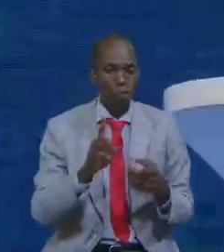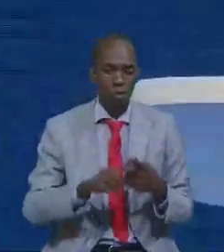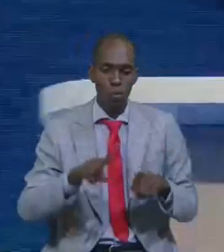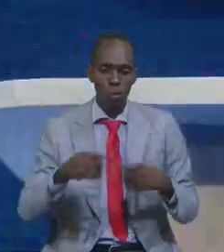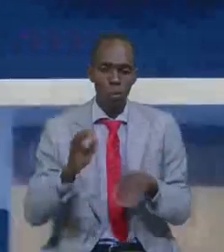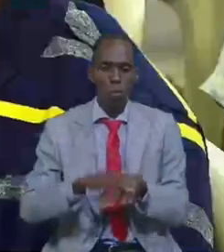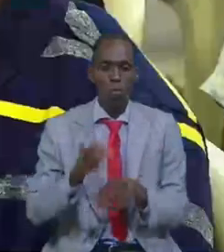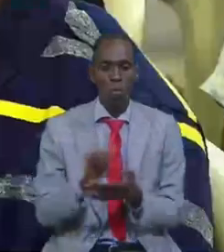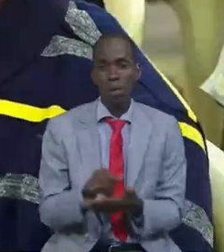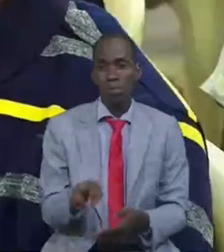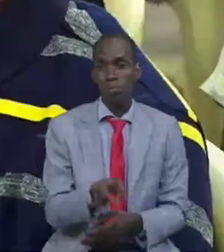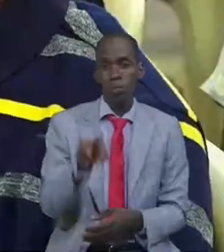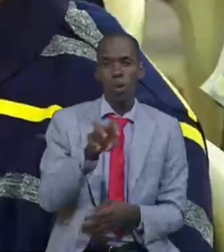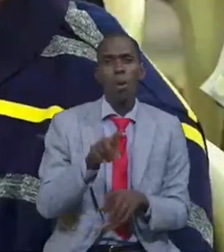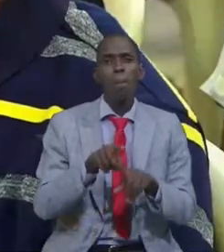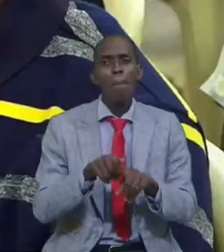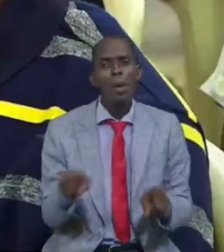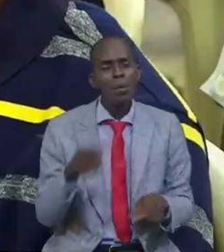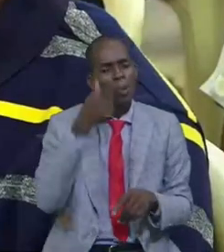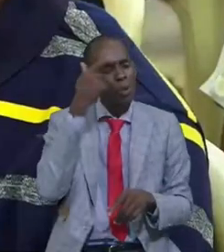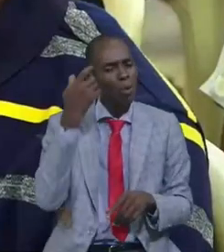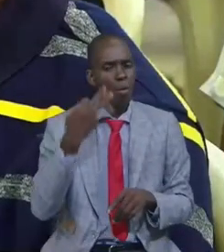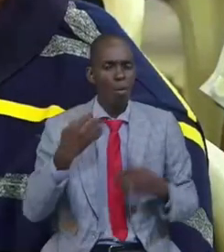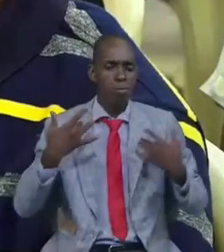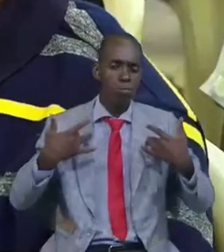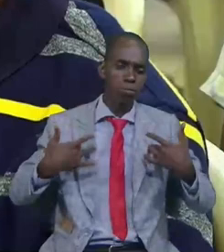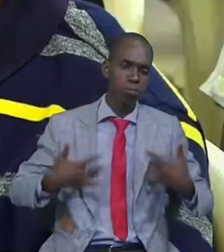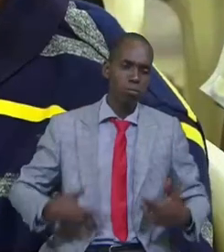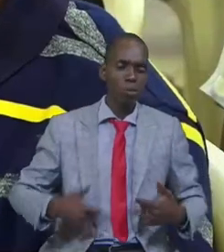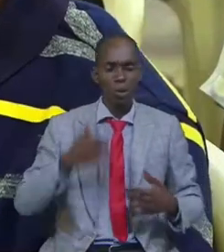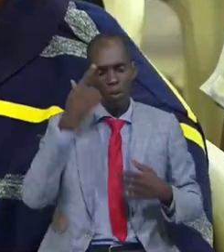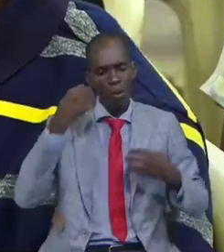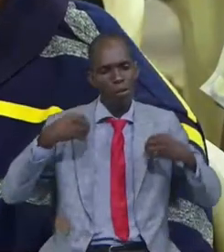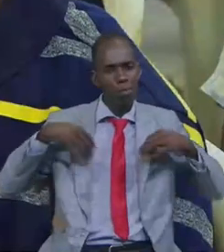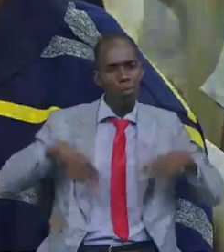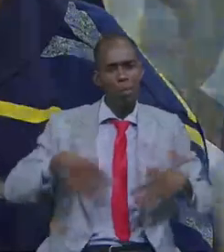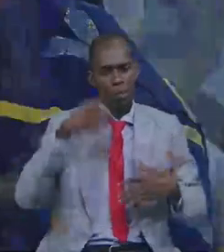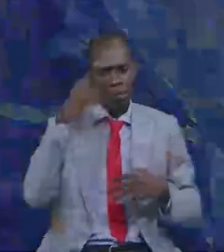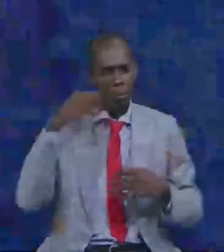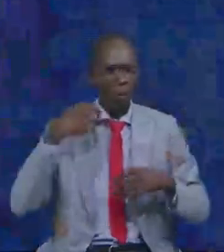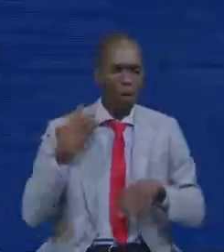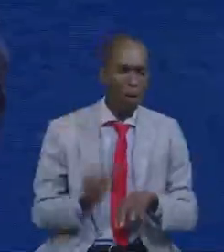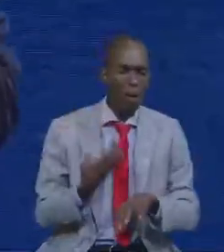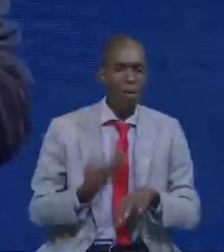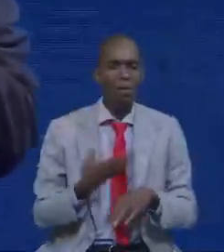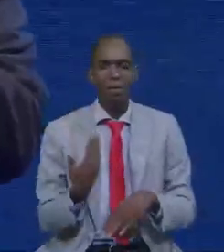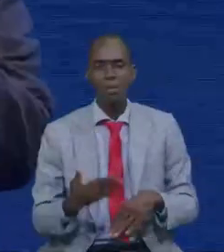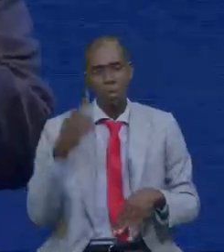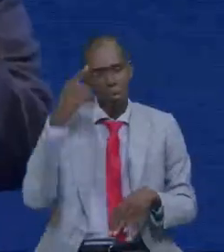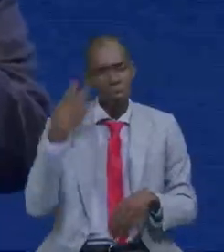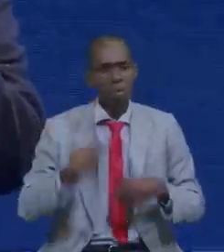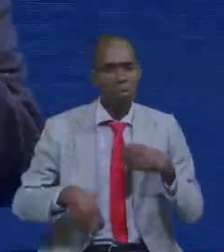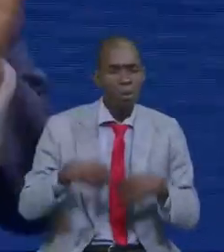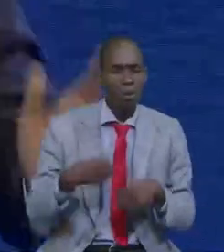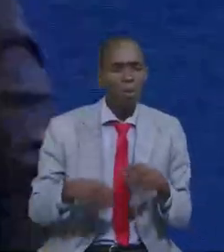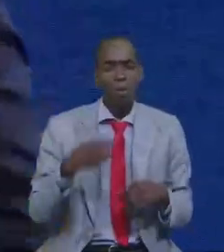Mais à cause du découragement, à cause des difficultés, à cause de la dureté de la voie, à